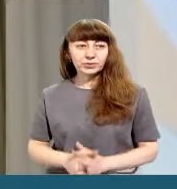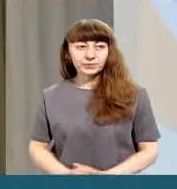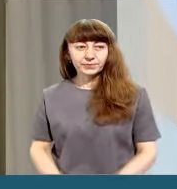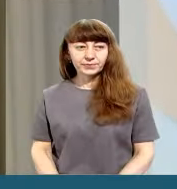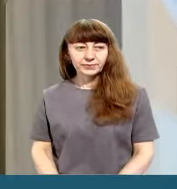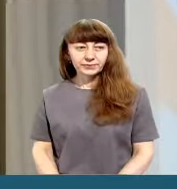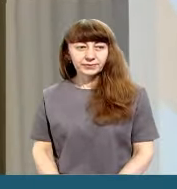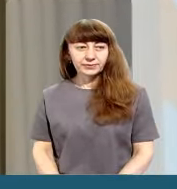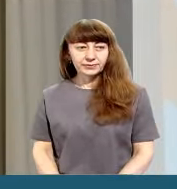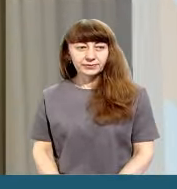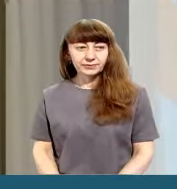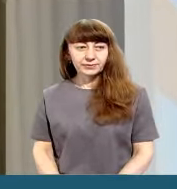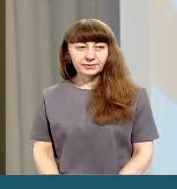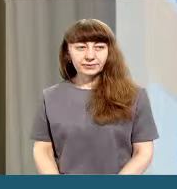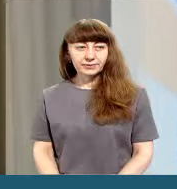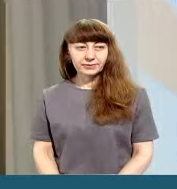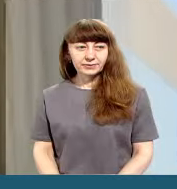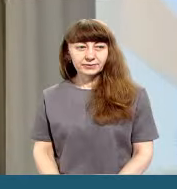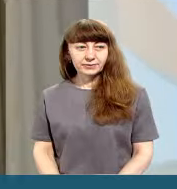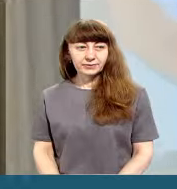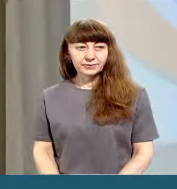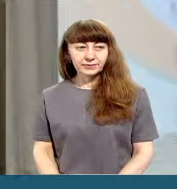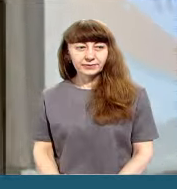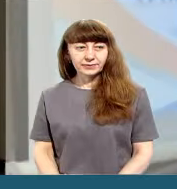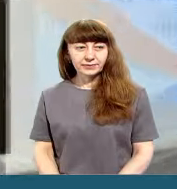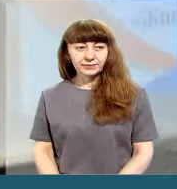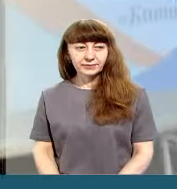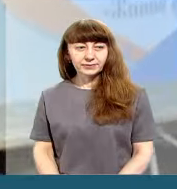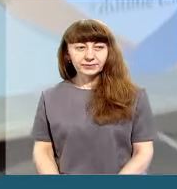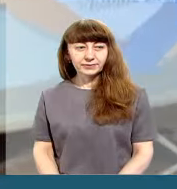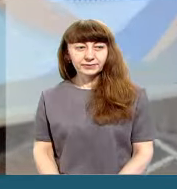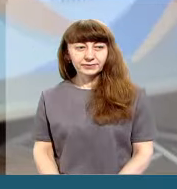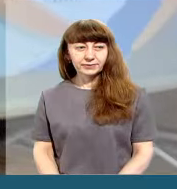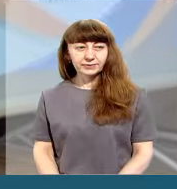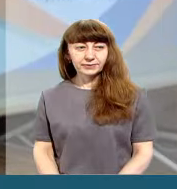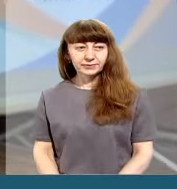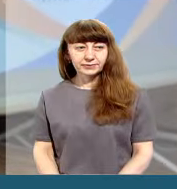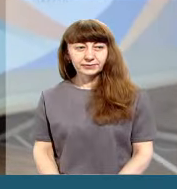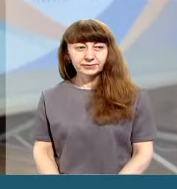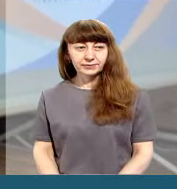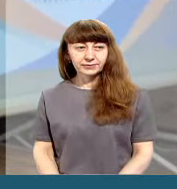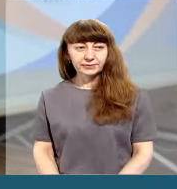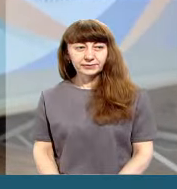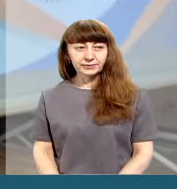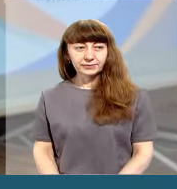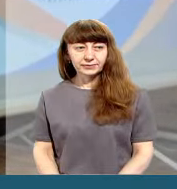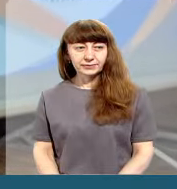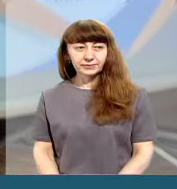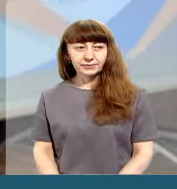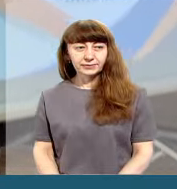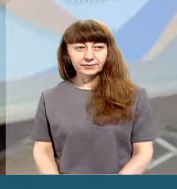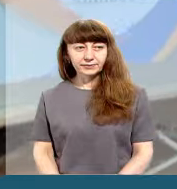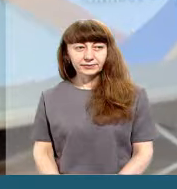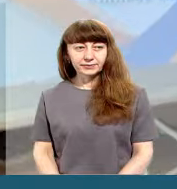Дары преподаватели, время со мною тратили. Даром со